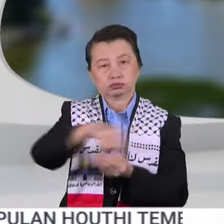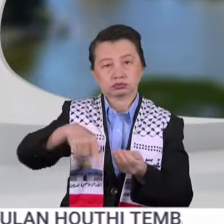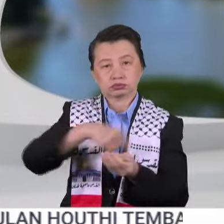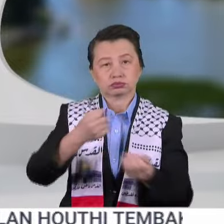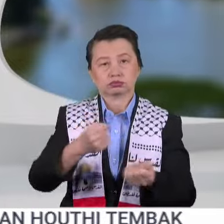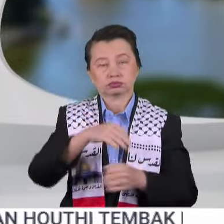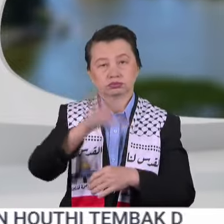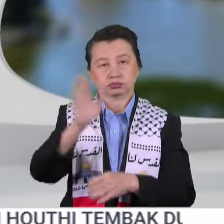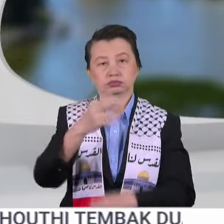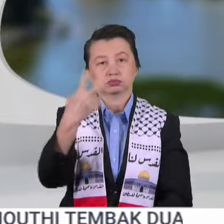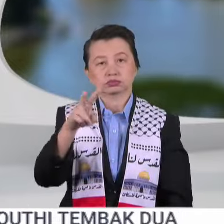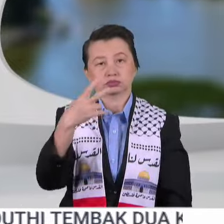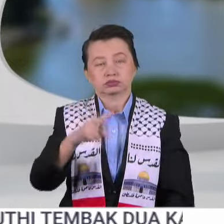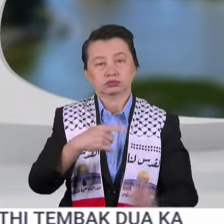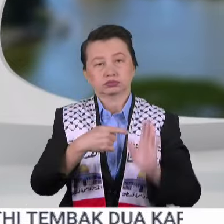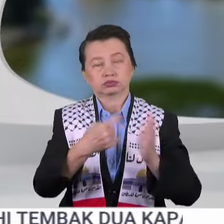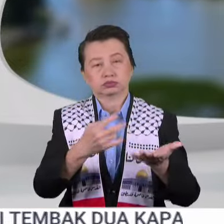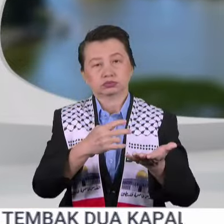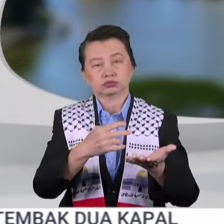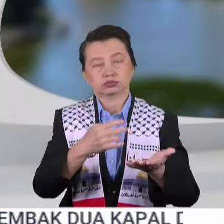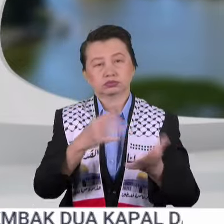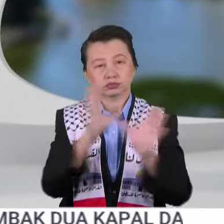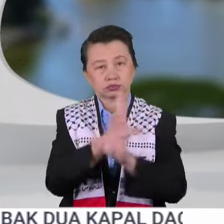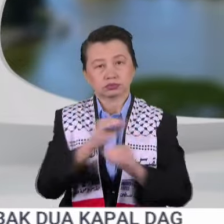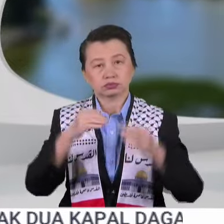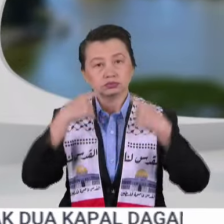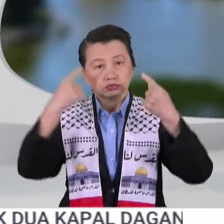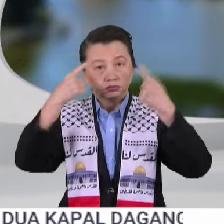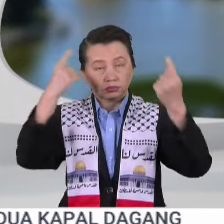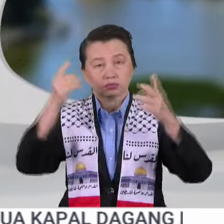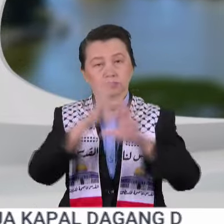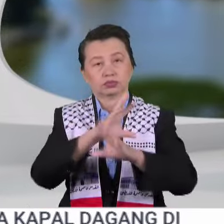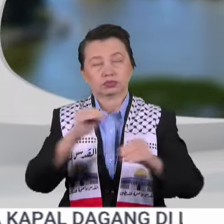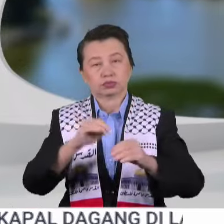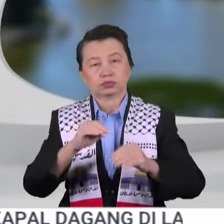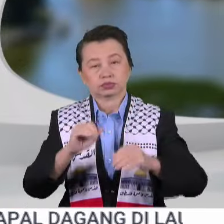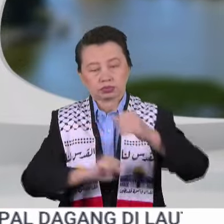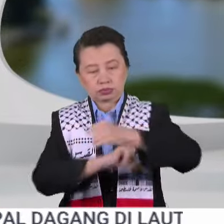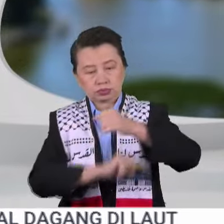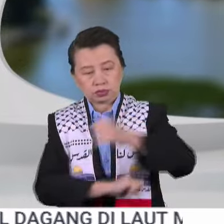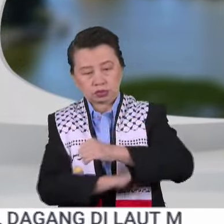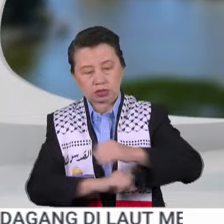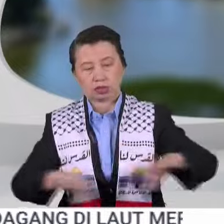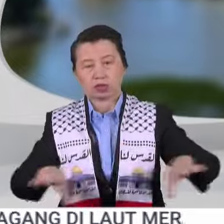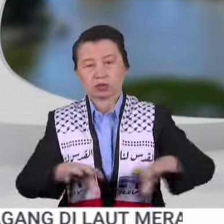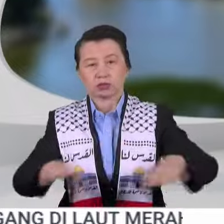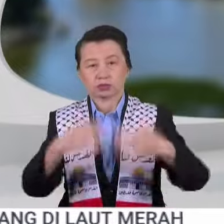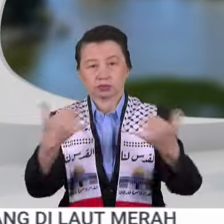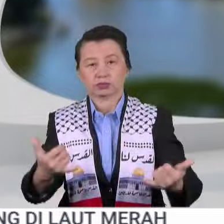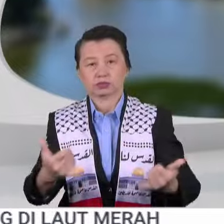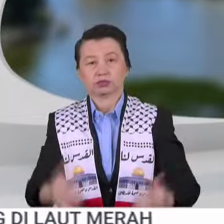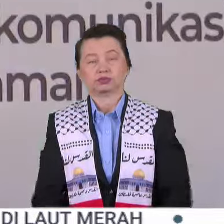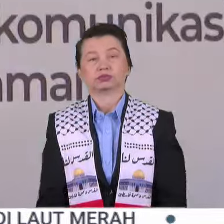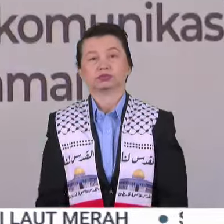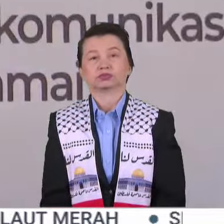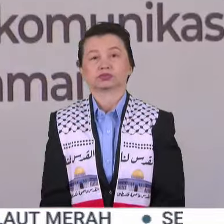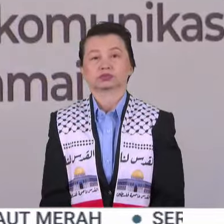lebih 12 mercu tanda negeri Sarawak dan infrastruktur yang giat dibangunkan ketika ini.